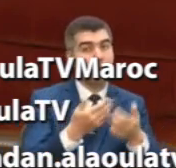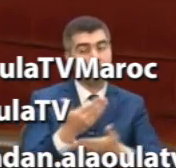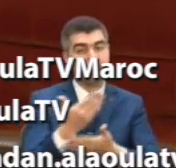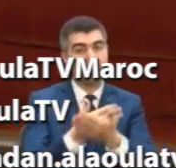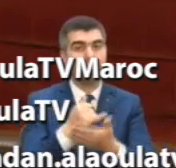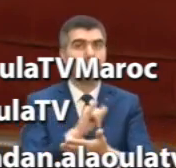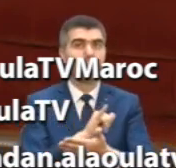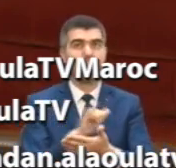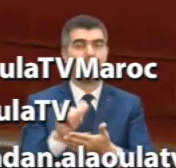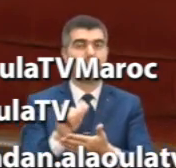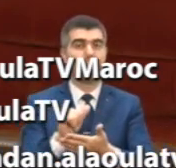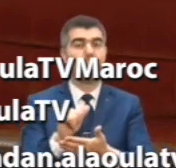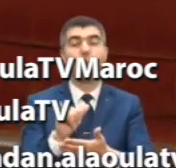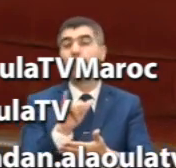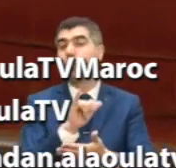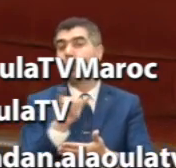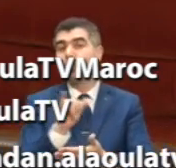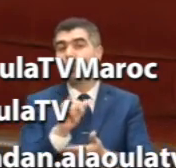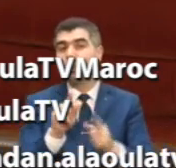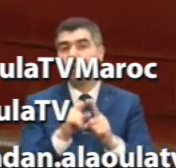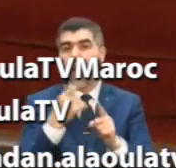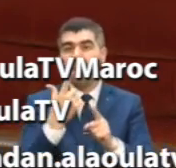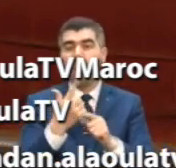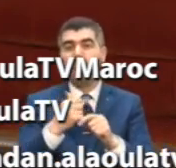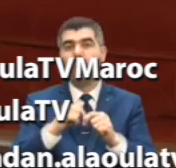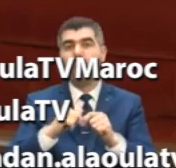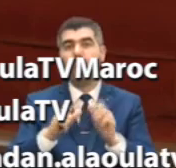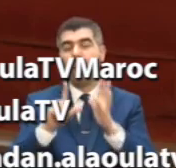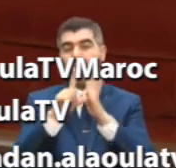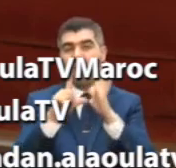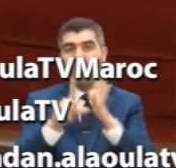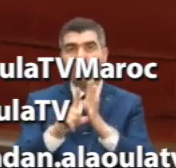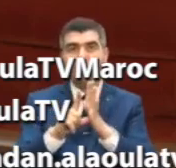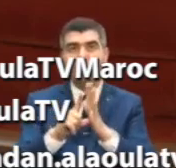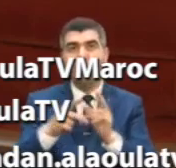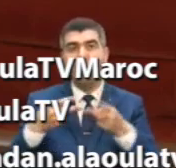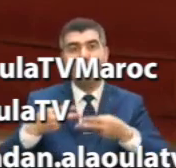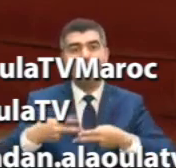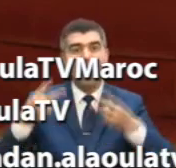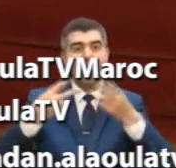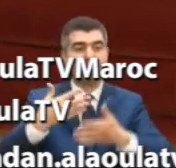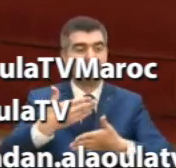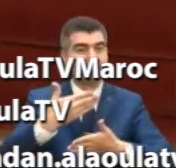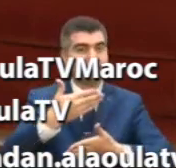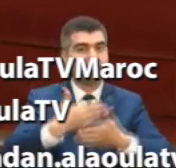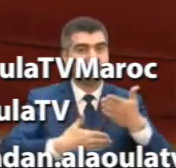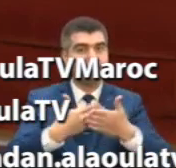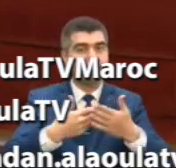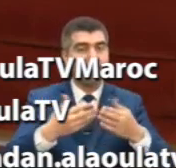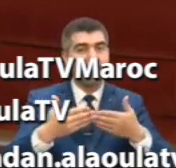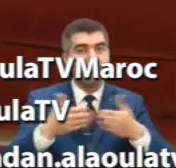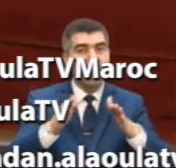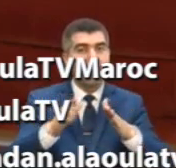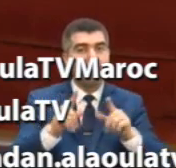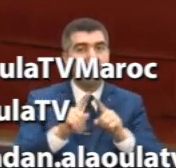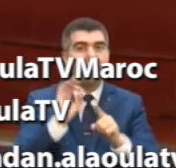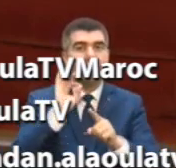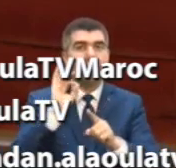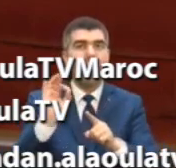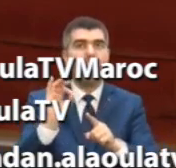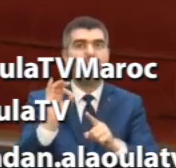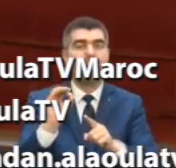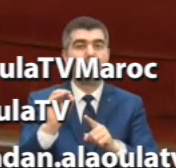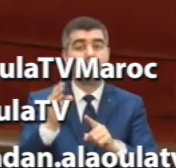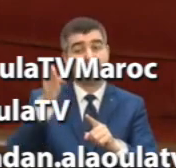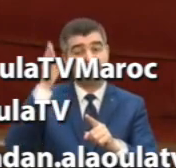كتحصل فين هو ما بين المرسوم وما بين هذاك الإعلان الذي يعلن على حد فتح المنصب وكيوضع له شروط